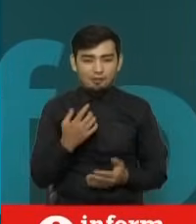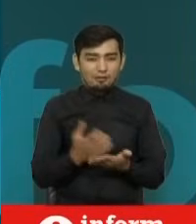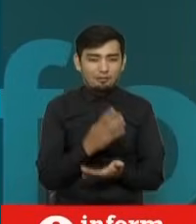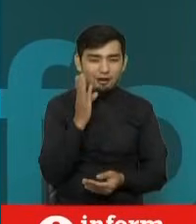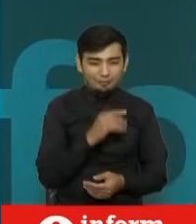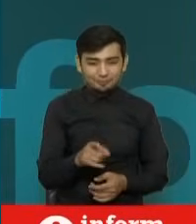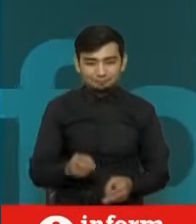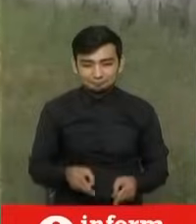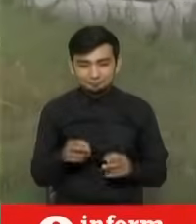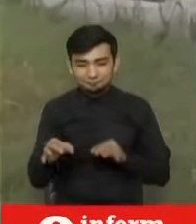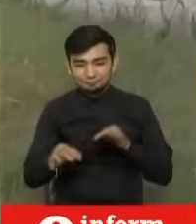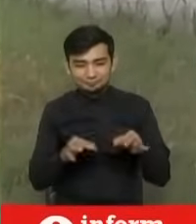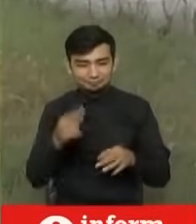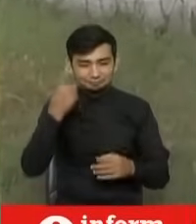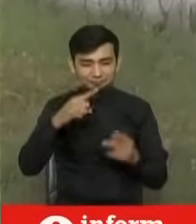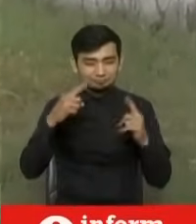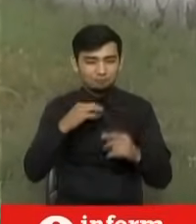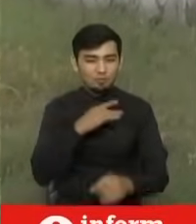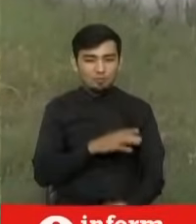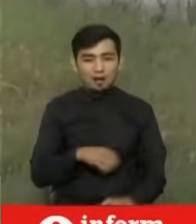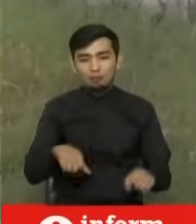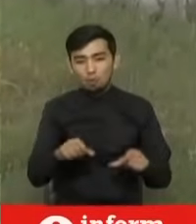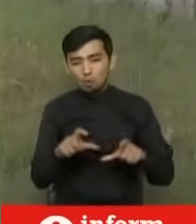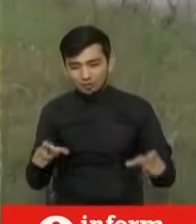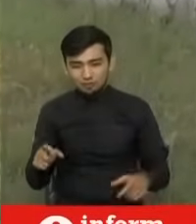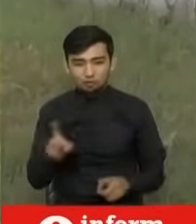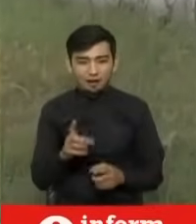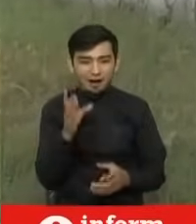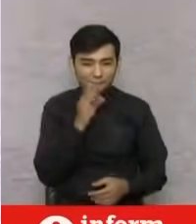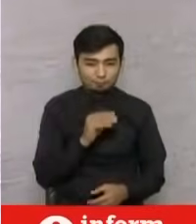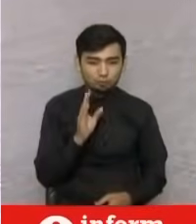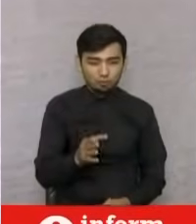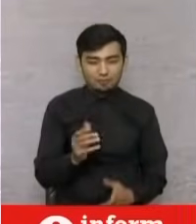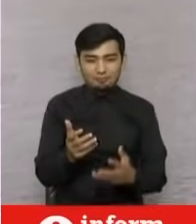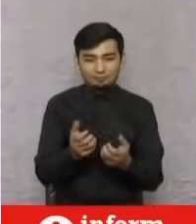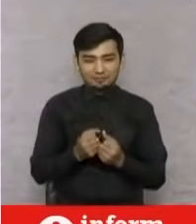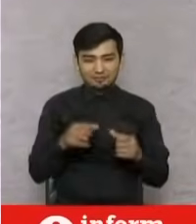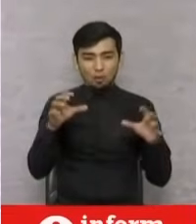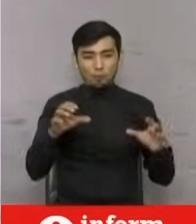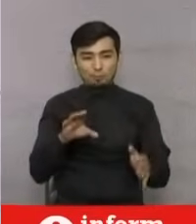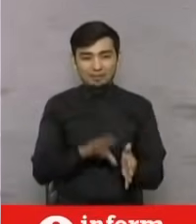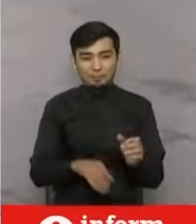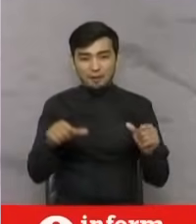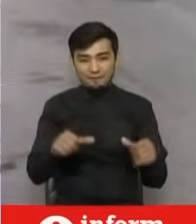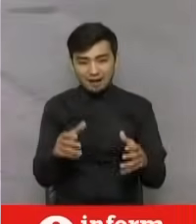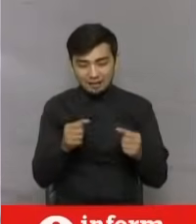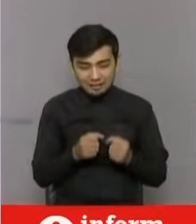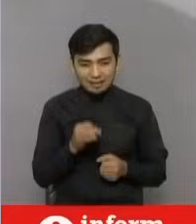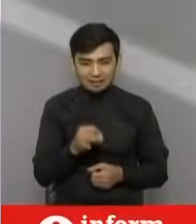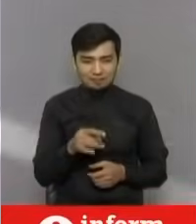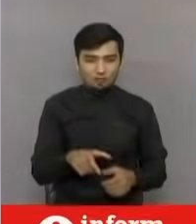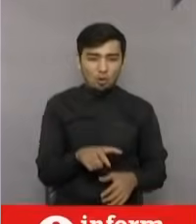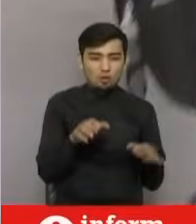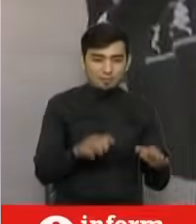мошенническая схема что касается мопеди сов если им удастся каким-то образом получить незаконно права тогда это Не исправит ситуацию на